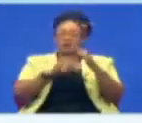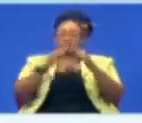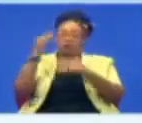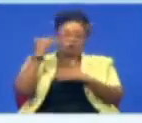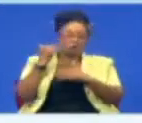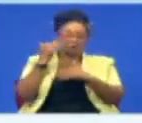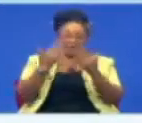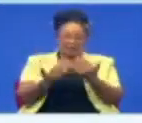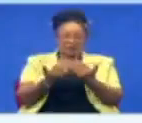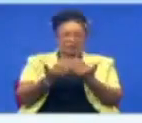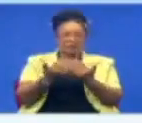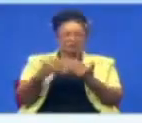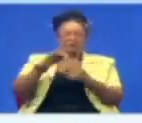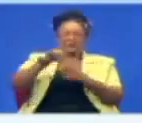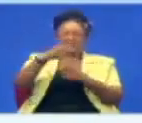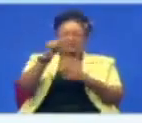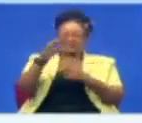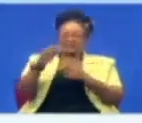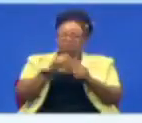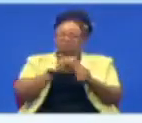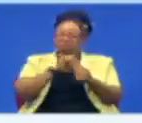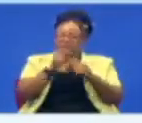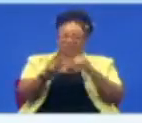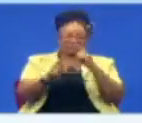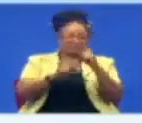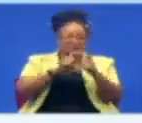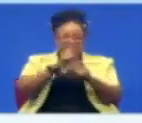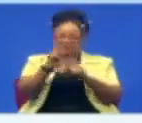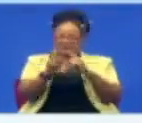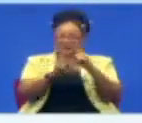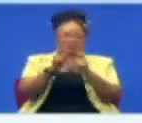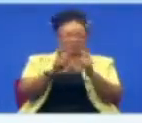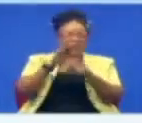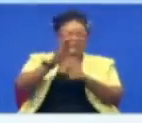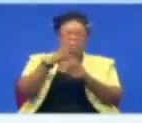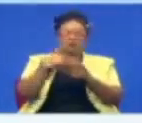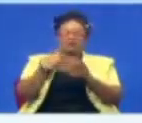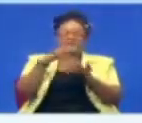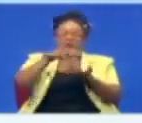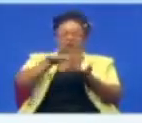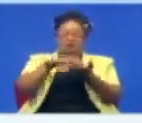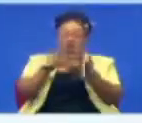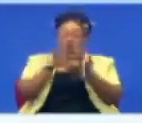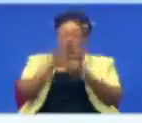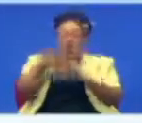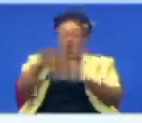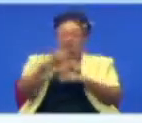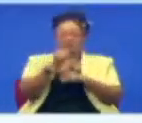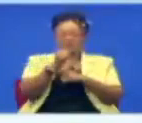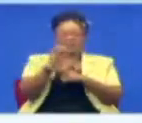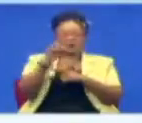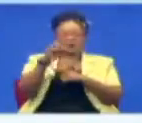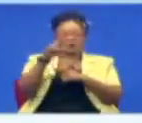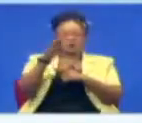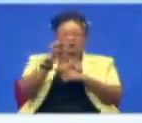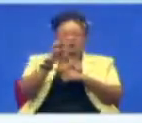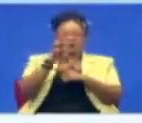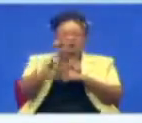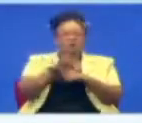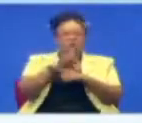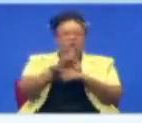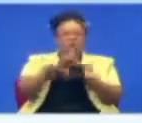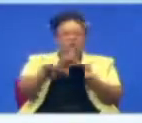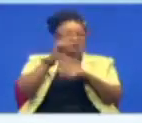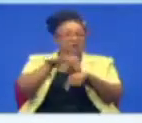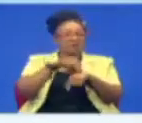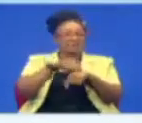za mahakama nchini JSC kwa ombi lake la kutaka kuwa jaji mkuu mpya wa Kenya. Ouko sasa alitumia muda mwingi wa mahojiano hayo ya